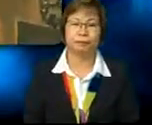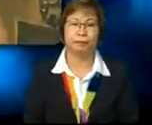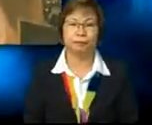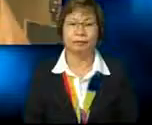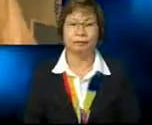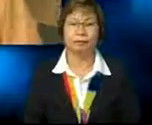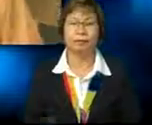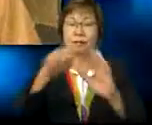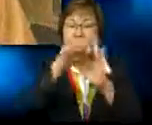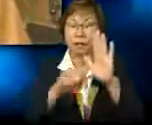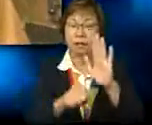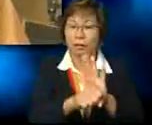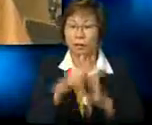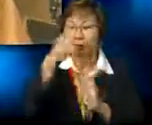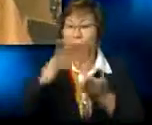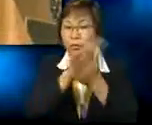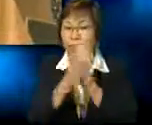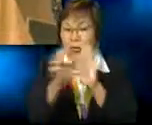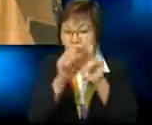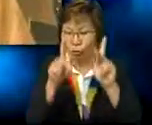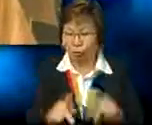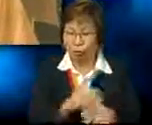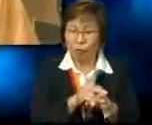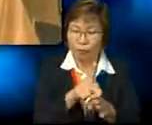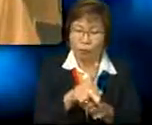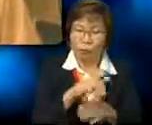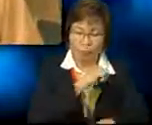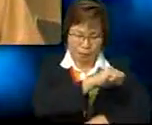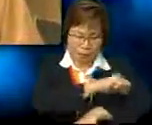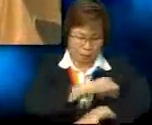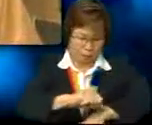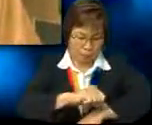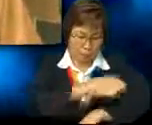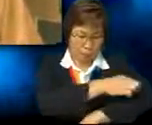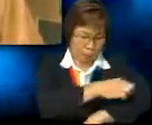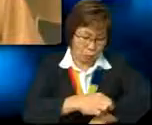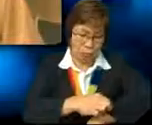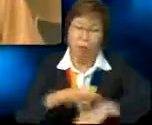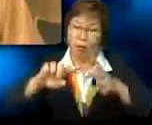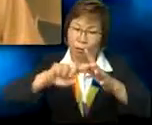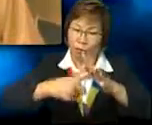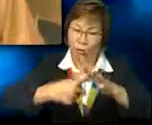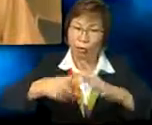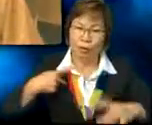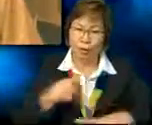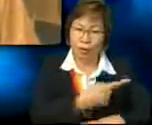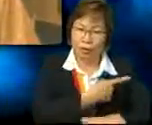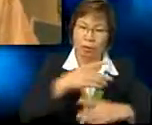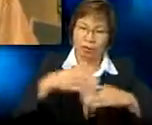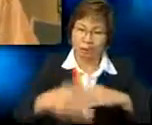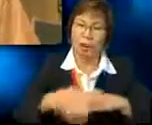Syarat-syaratnya untuk menjadi seorang pakar bedah ortopedik, Mulanya kita